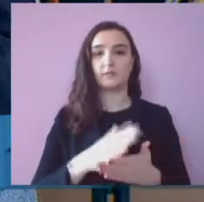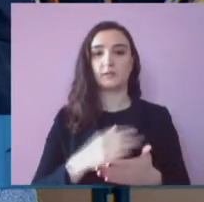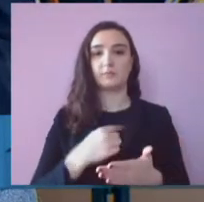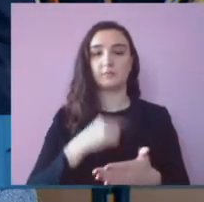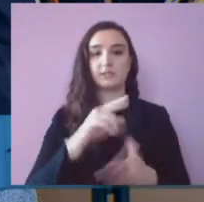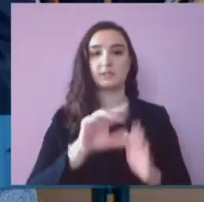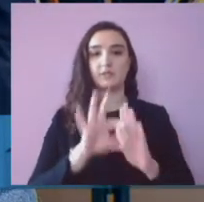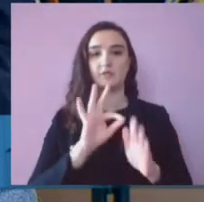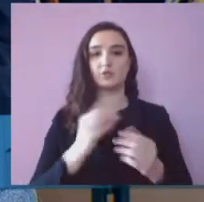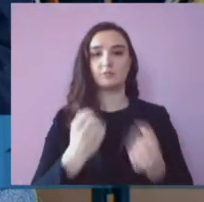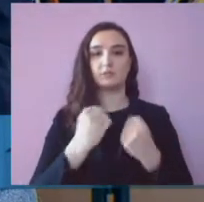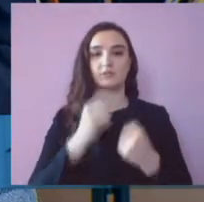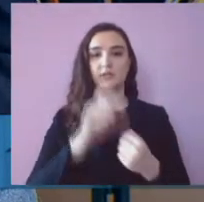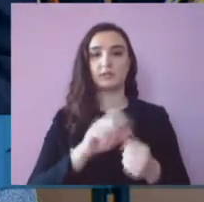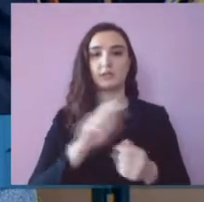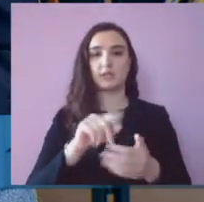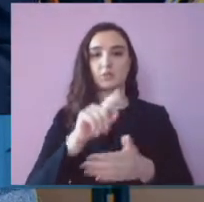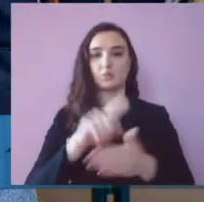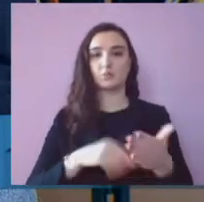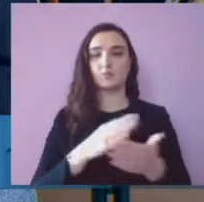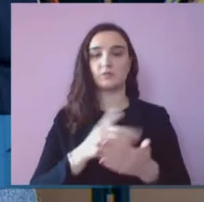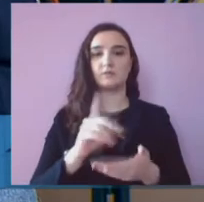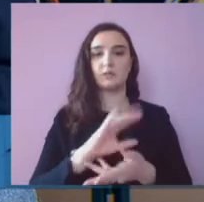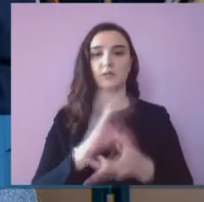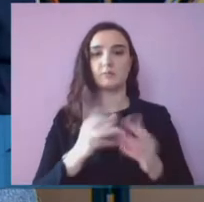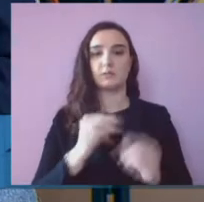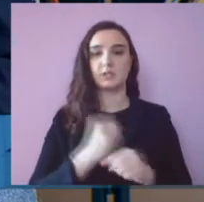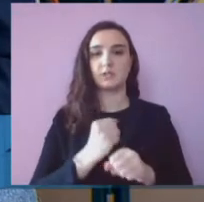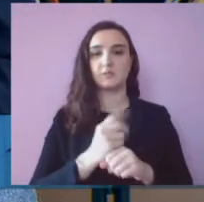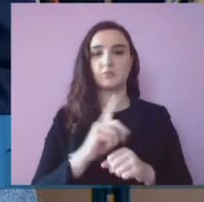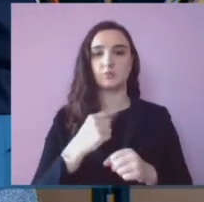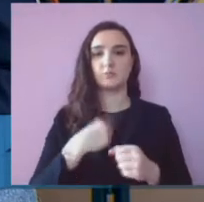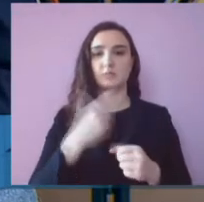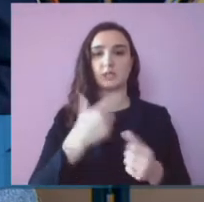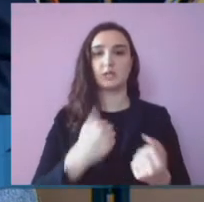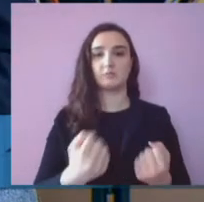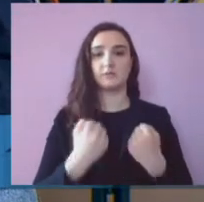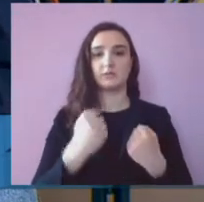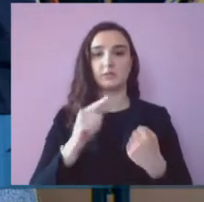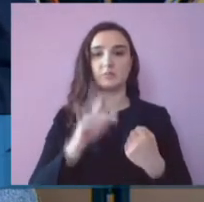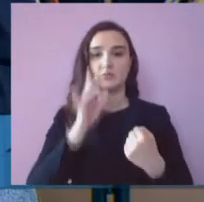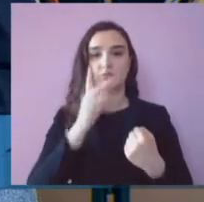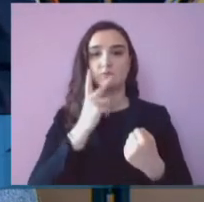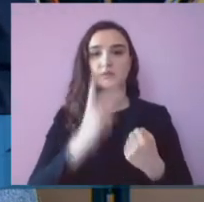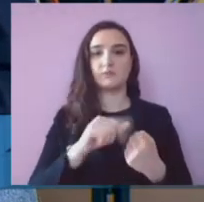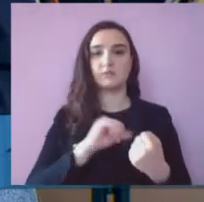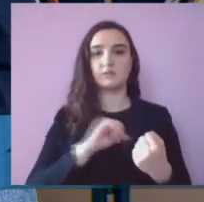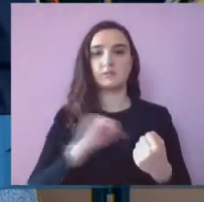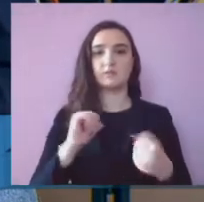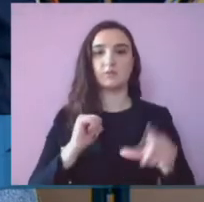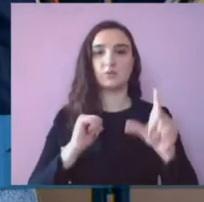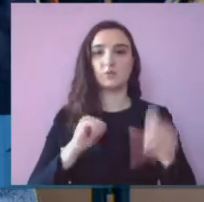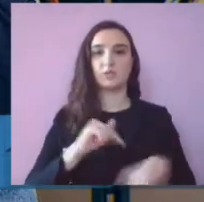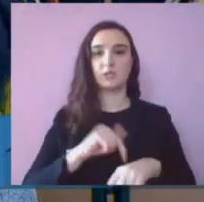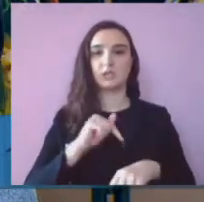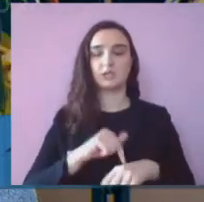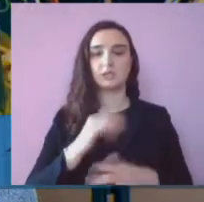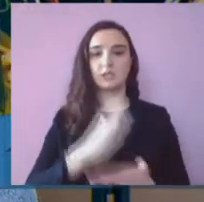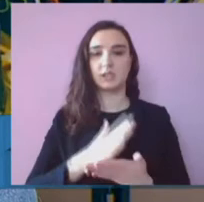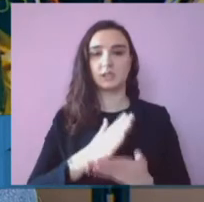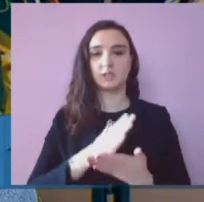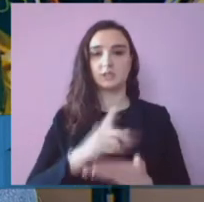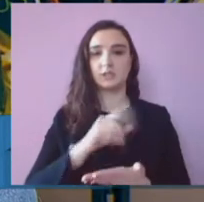მცველად და დარწმუნებული ვარ, რომ ის ყველაფერს აკეთებს, რომ მე დავიცვას, მაგრამ ამ დროს ხედავ, რომ ის თვითონ განცდით არის. ის